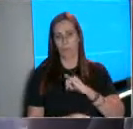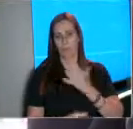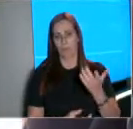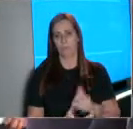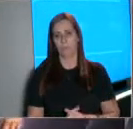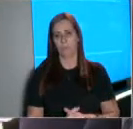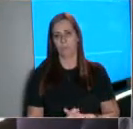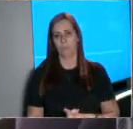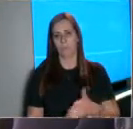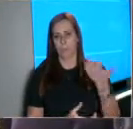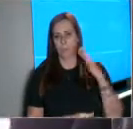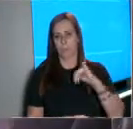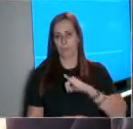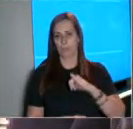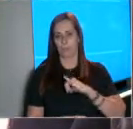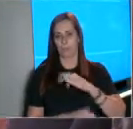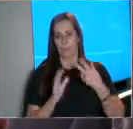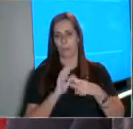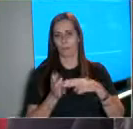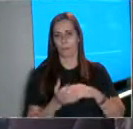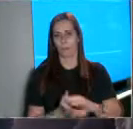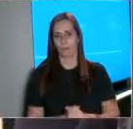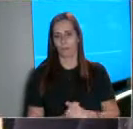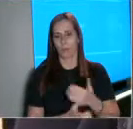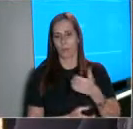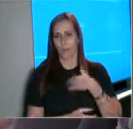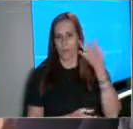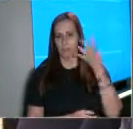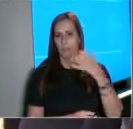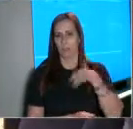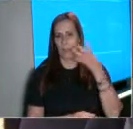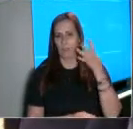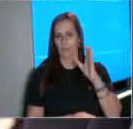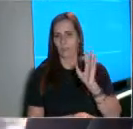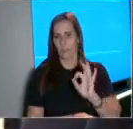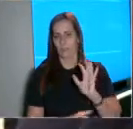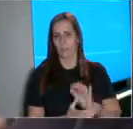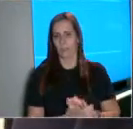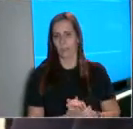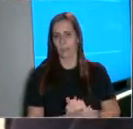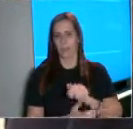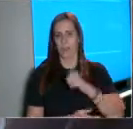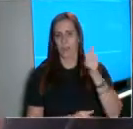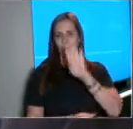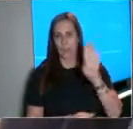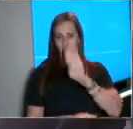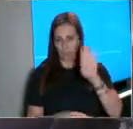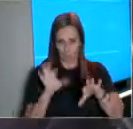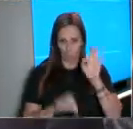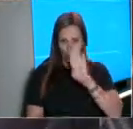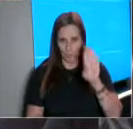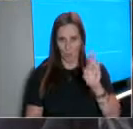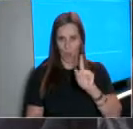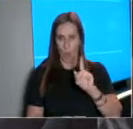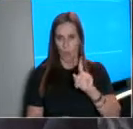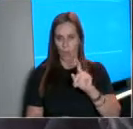כן. היה מאוד מעניין, בפוליטיקה. אני אהבתי את האמת. אחלה ביבי, נראה לי. ביבי נבחר. לא,